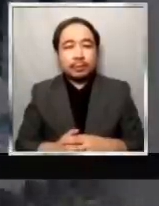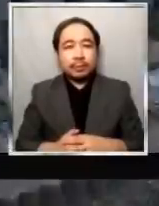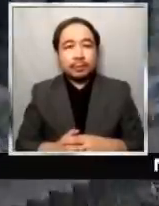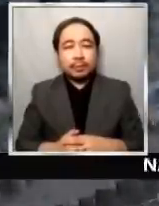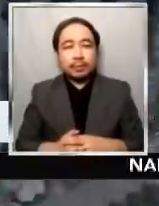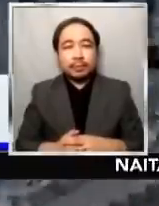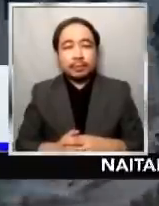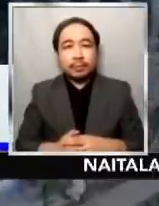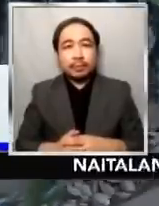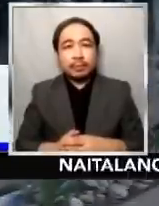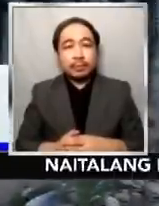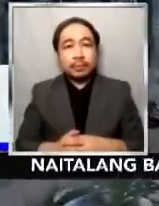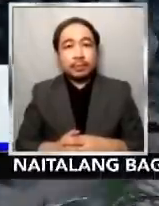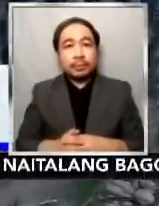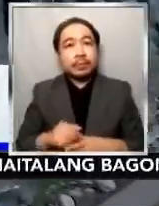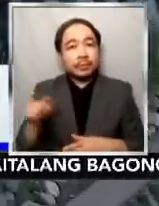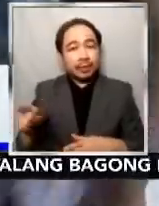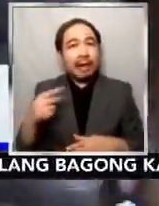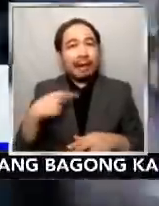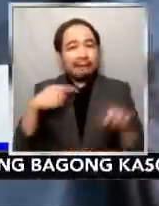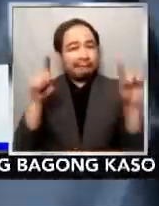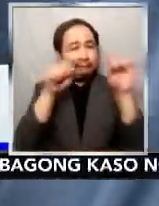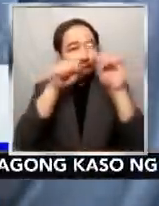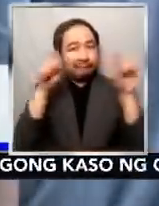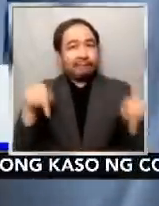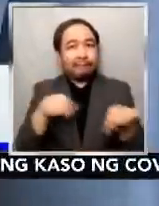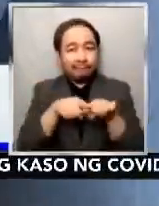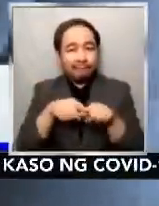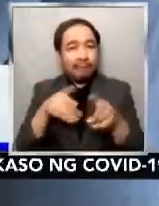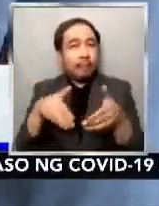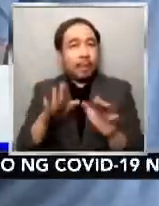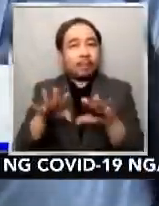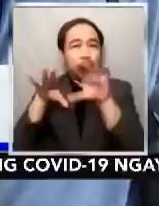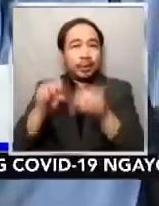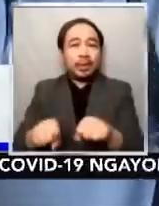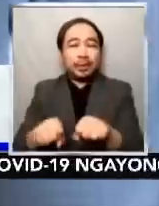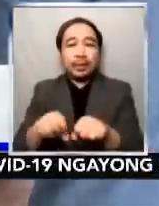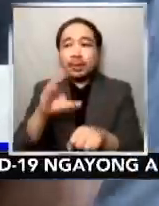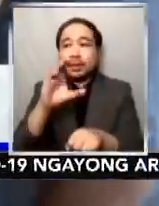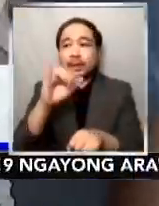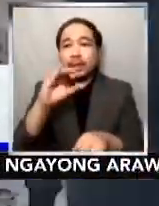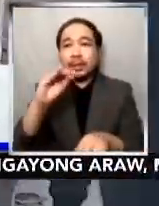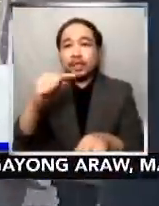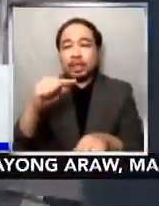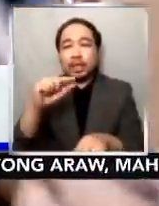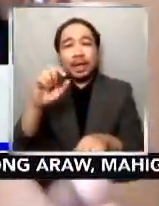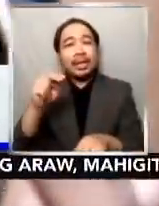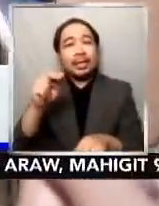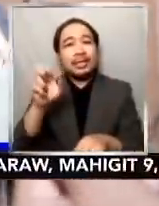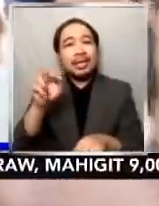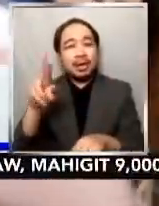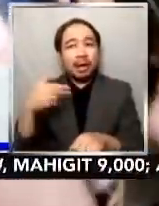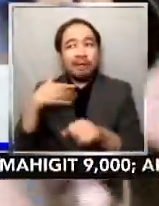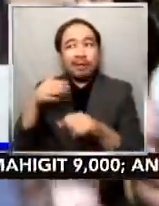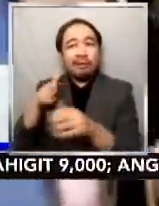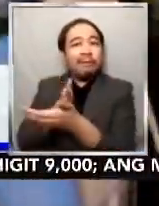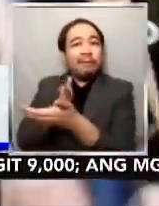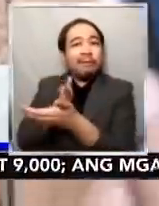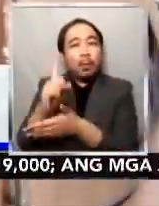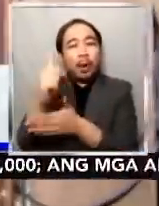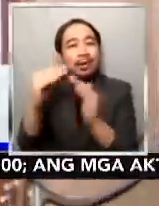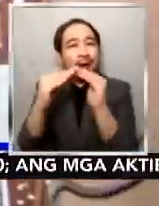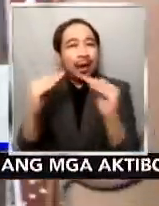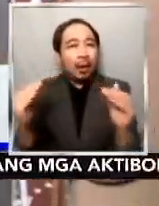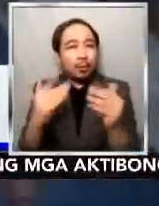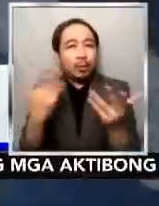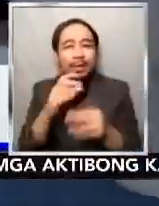Sa bisa ng search warrant, sinalakay ng mga operatiba ng CIDG-NCR ang isang bahay sa Barangay Market Area sa Santa Rosa, Laguna.